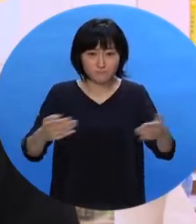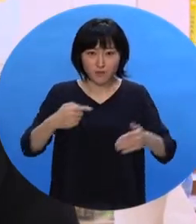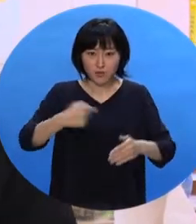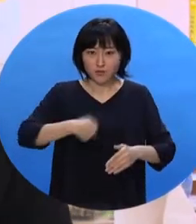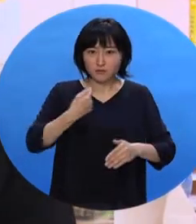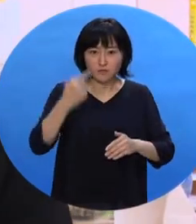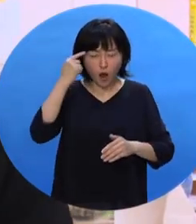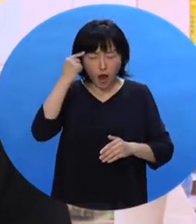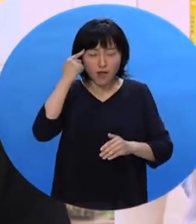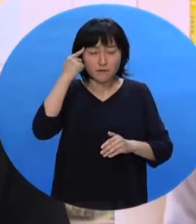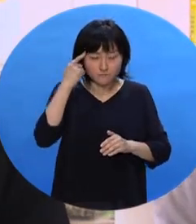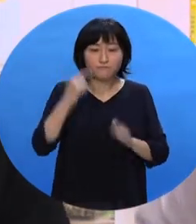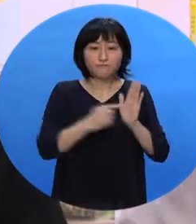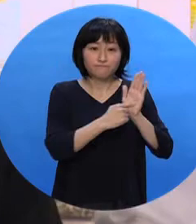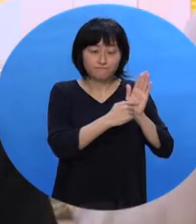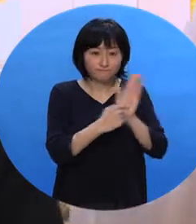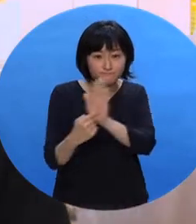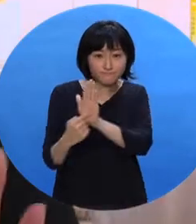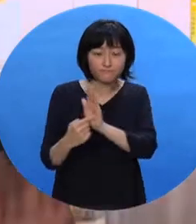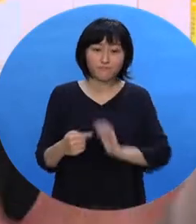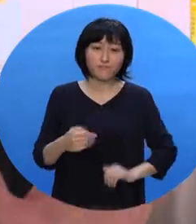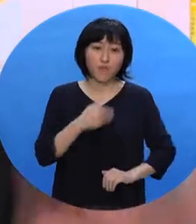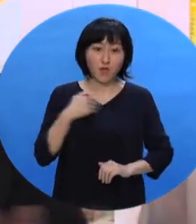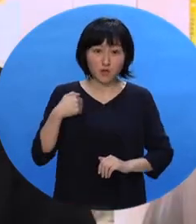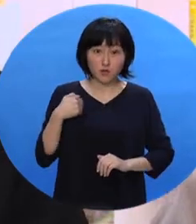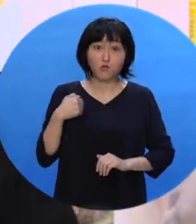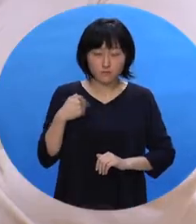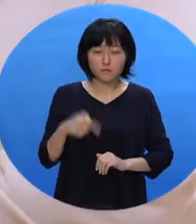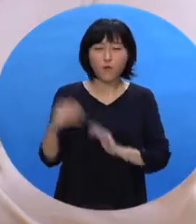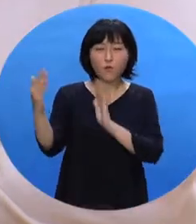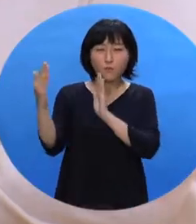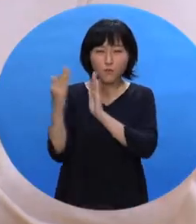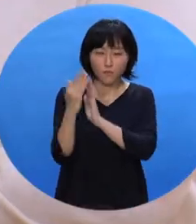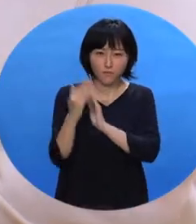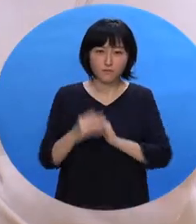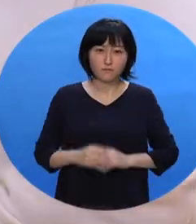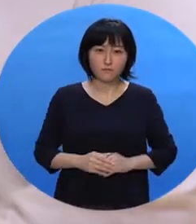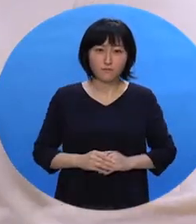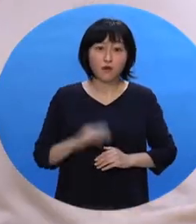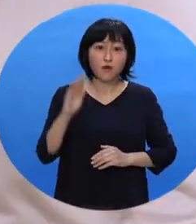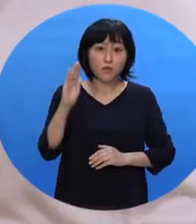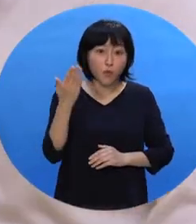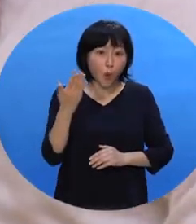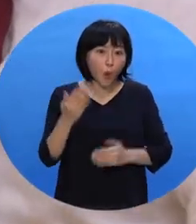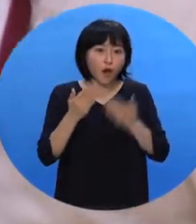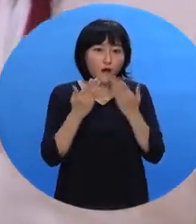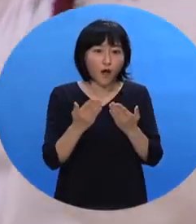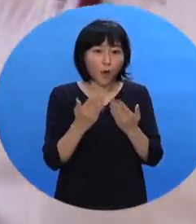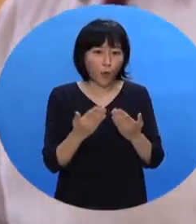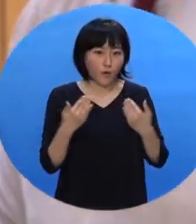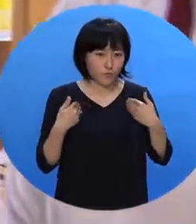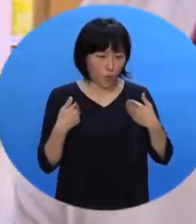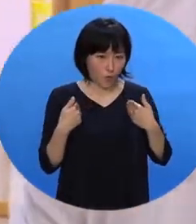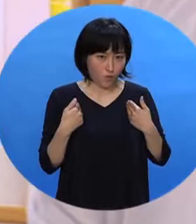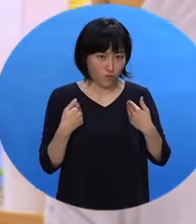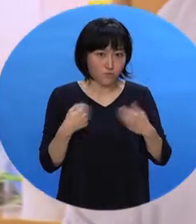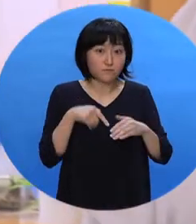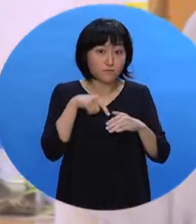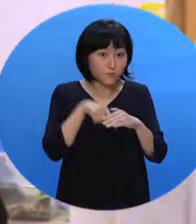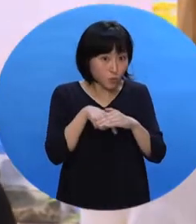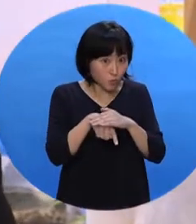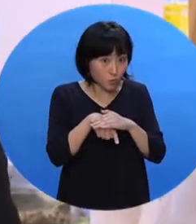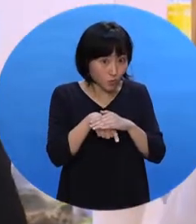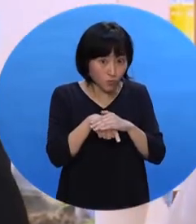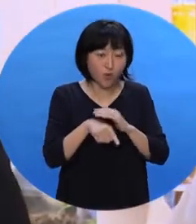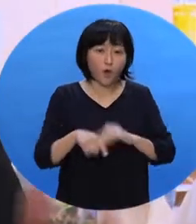ていう主張もできる。もうそういう時代はこの辺まで来てる、でもね、学校はないと困るんですよ。だ